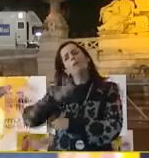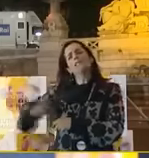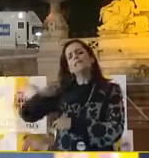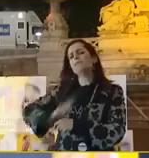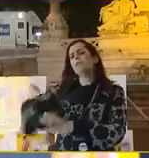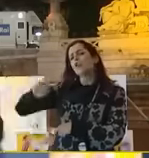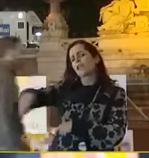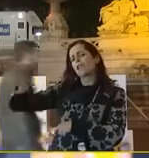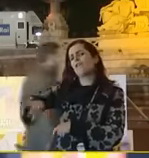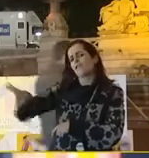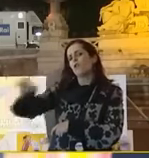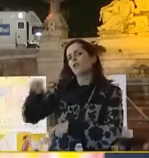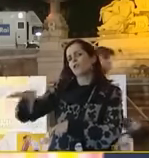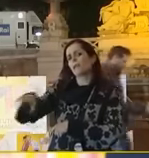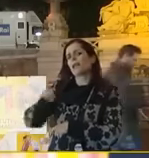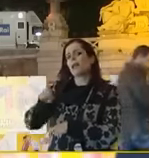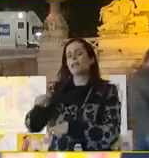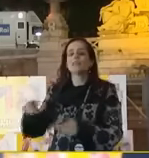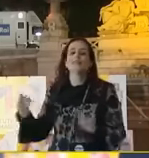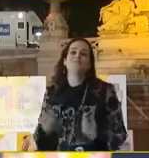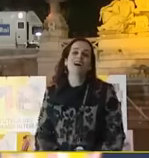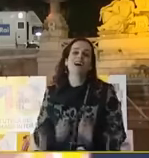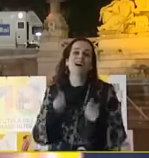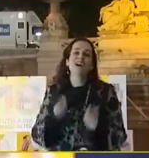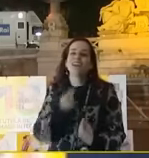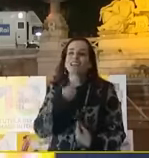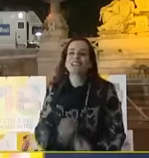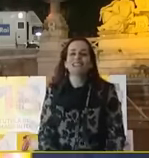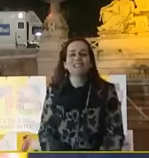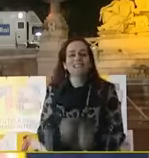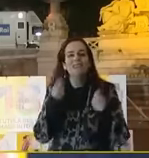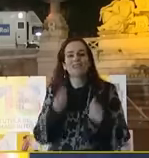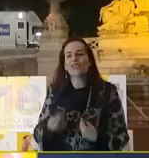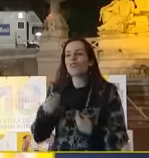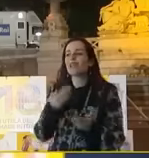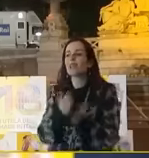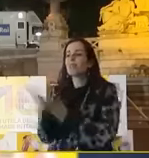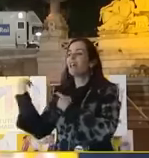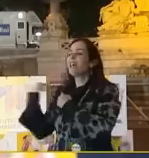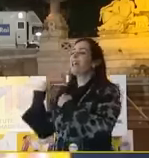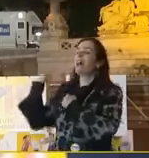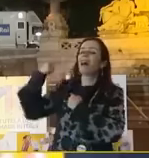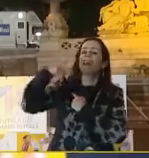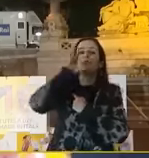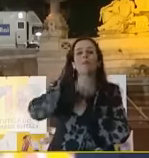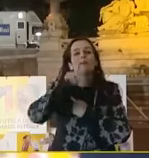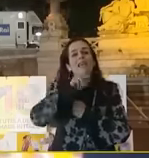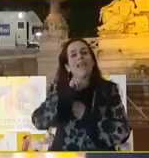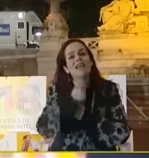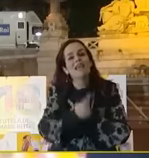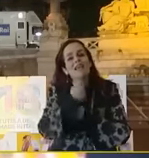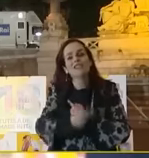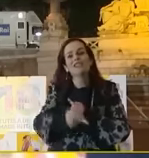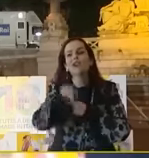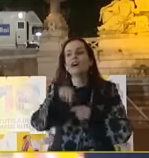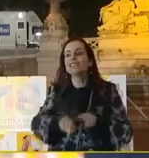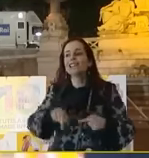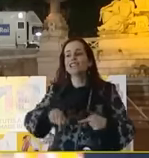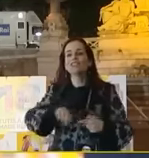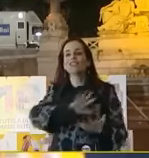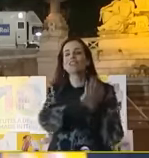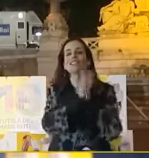vedete, cioè, il re è nudo, tutto quello che abbiamo detto in questi anni sta venendo tutto fuori a galla grazie al lavoro nostro,